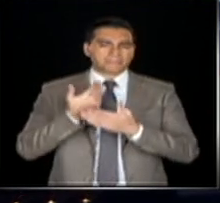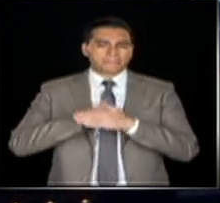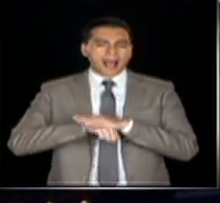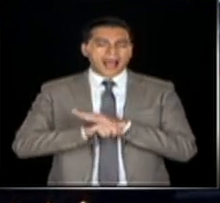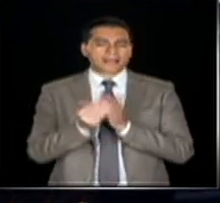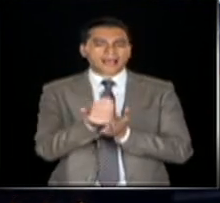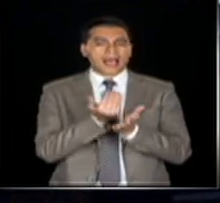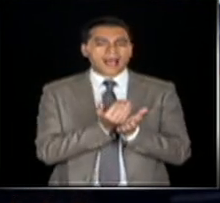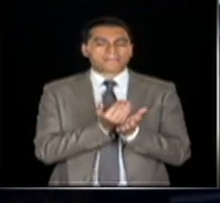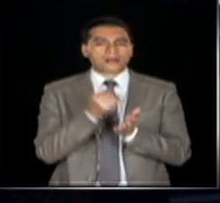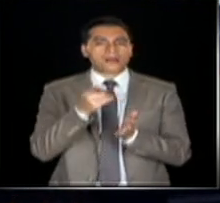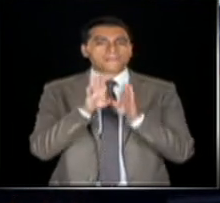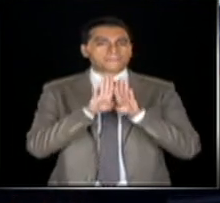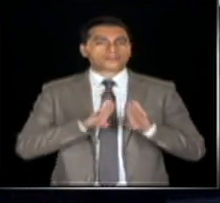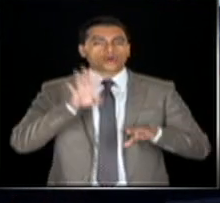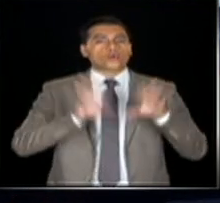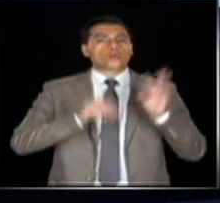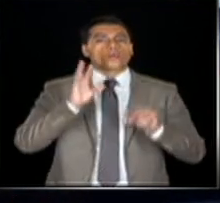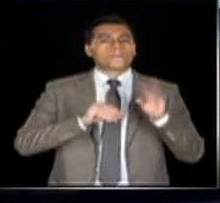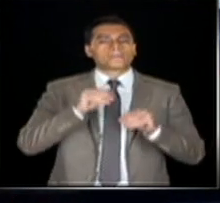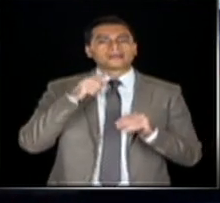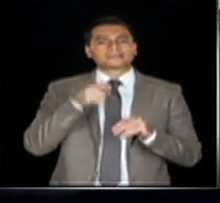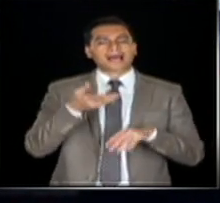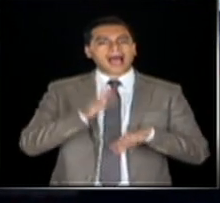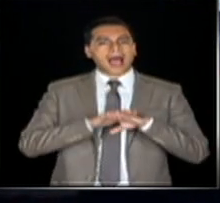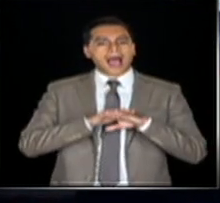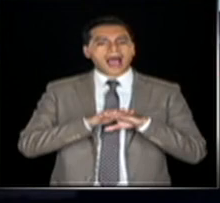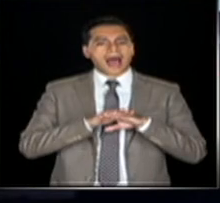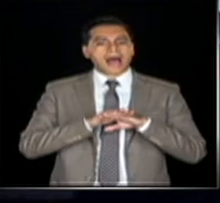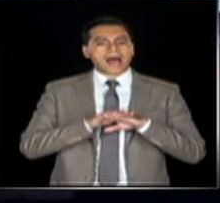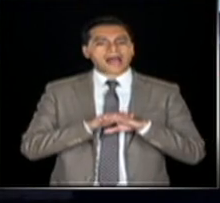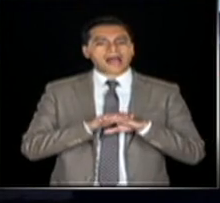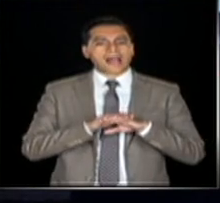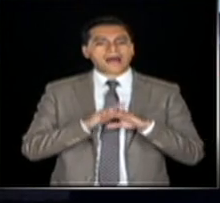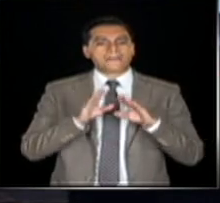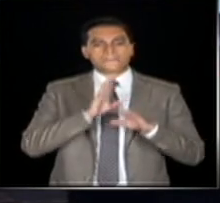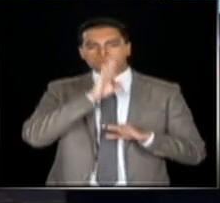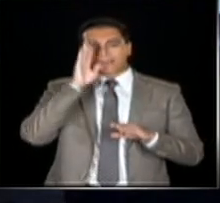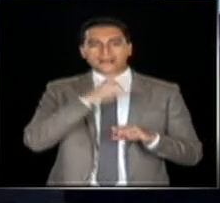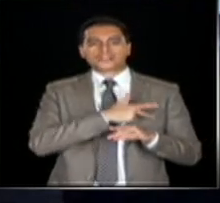مسرحيه كوميديه عن الاله ديونيسوس.